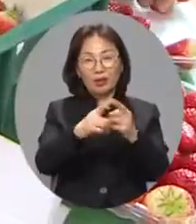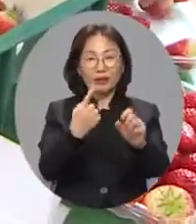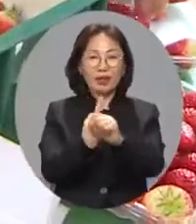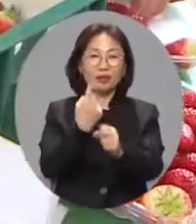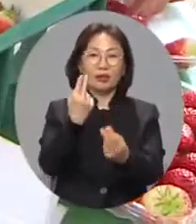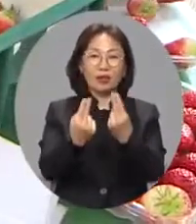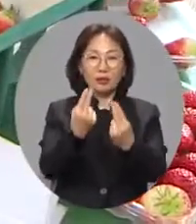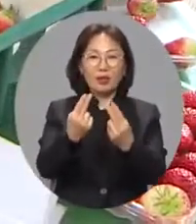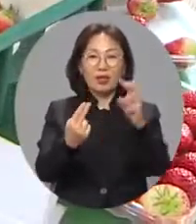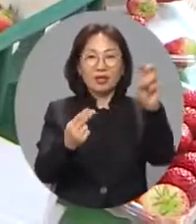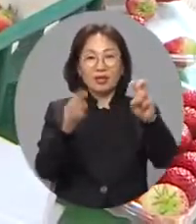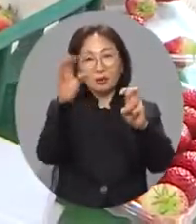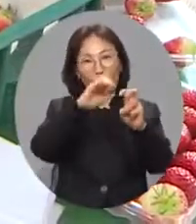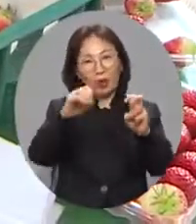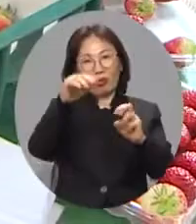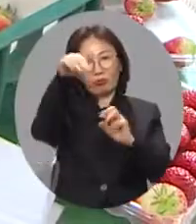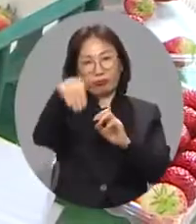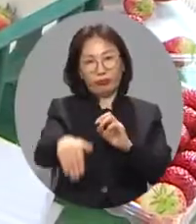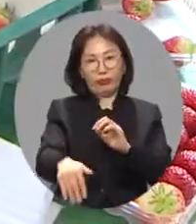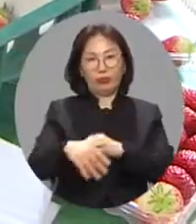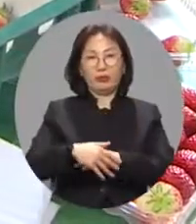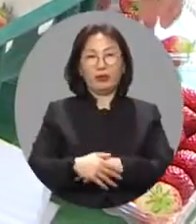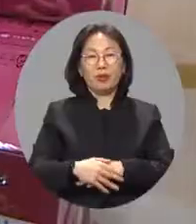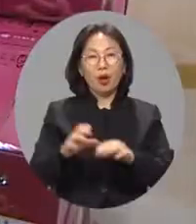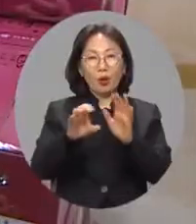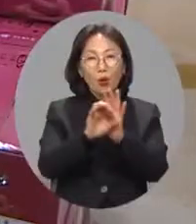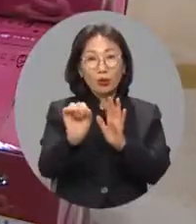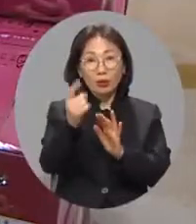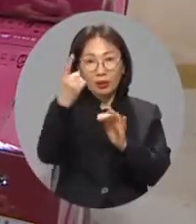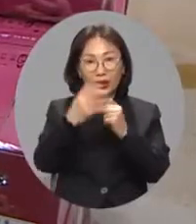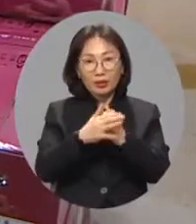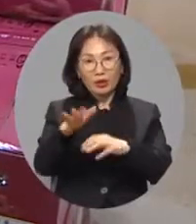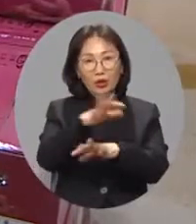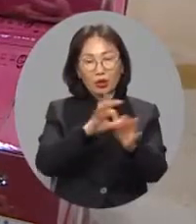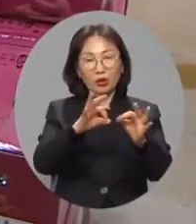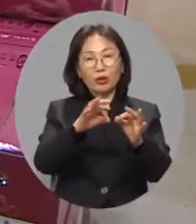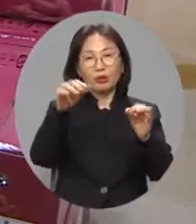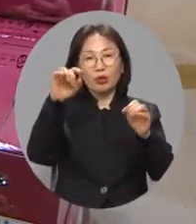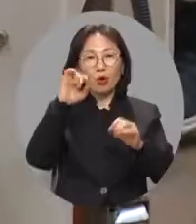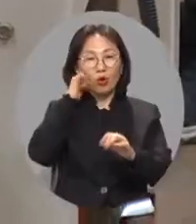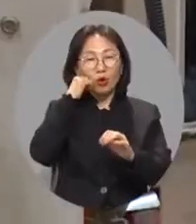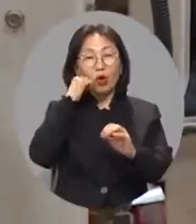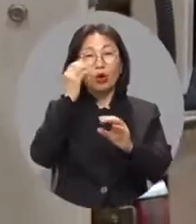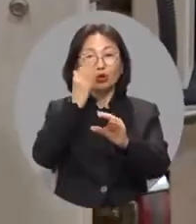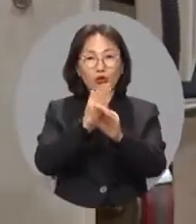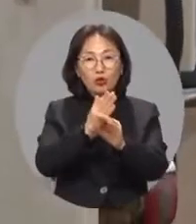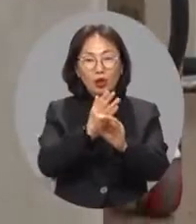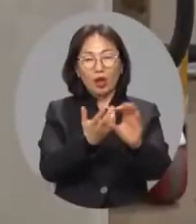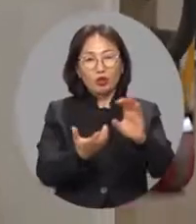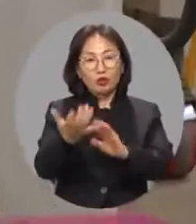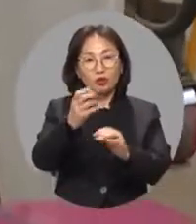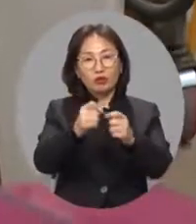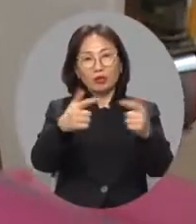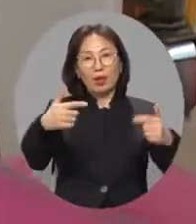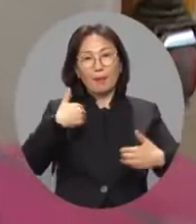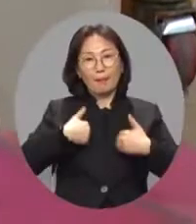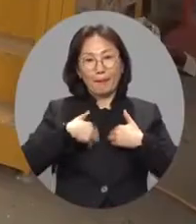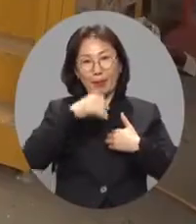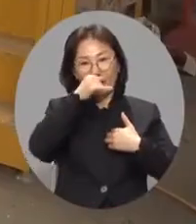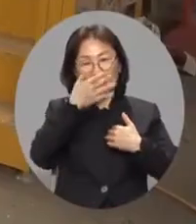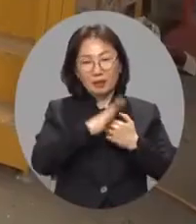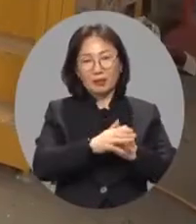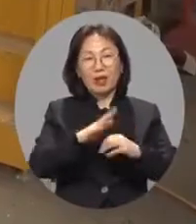대비 20% 이상 감소했습니다. 코로나19로 인한 경기 침체 속에서 수출 증가는 반가운 소식이지만